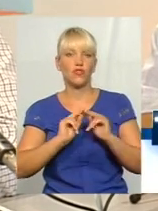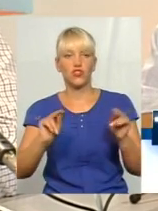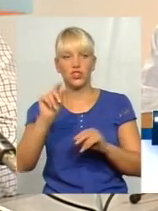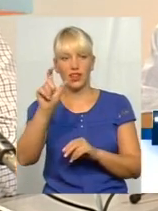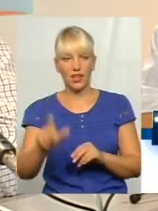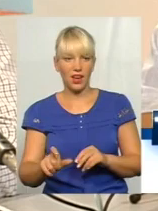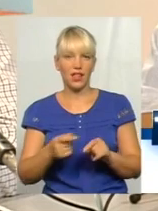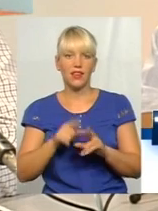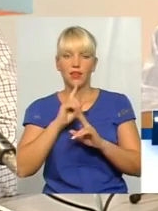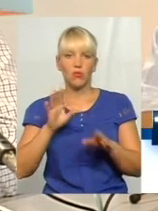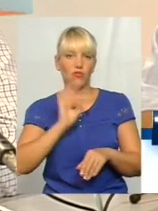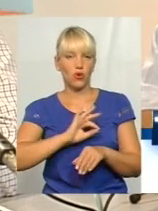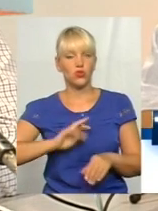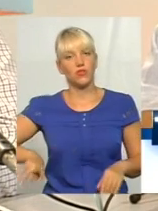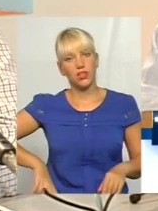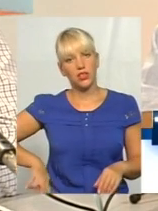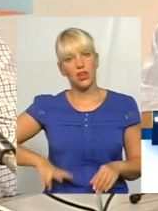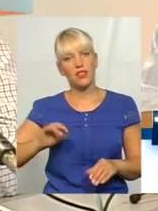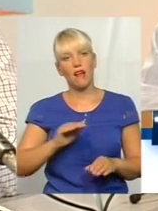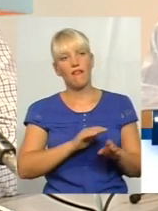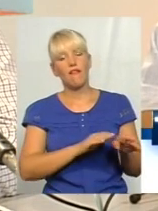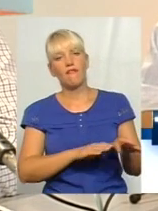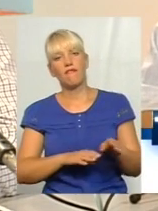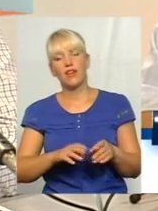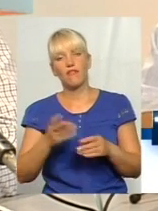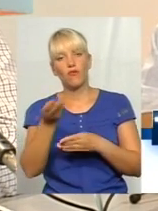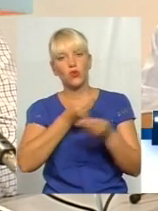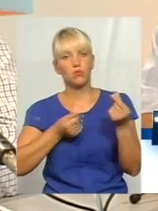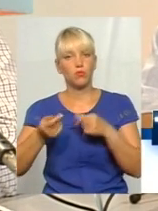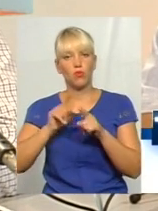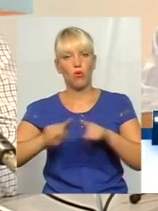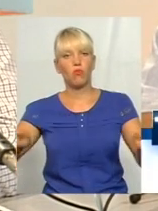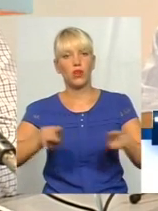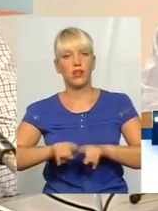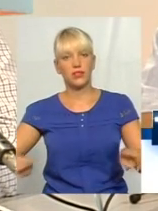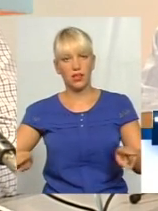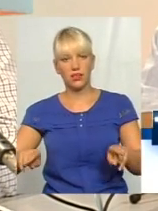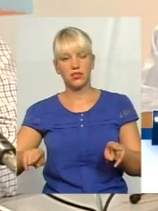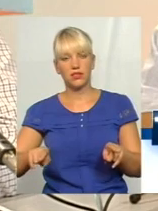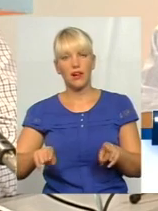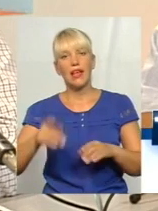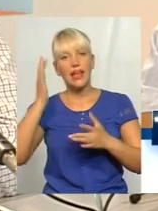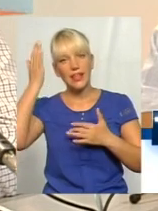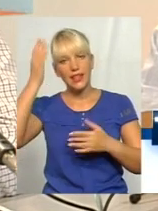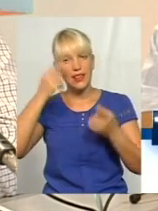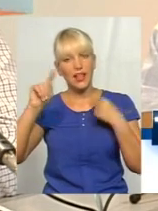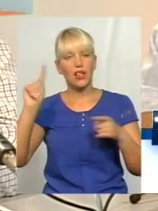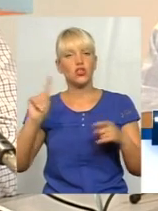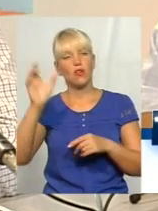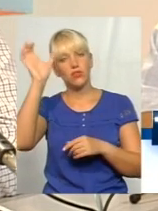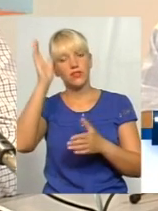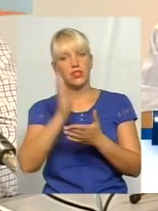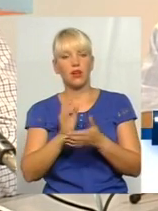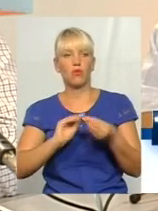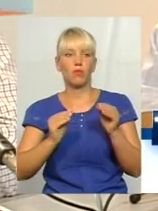не будемо використовувати директора на фоні штучного популяризаторства ідеї що от в освіті є